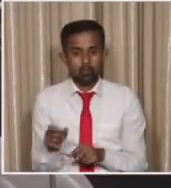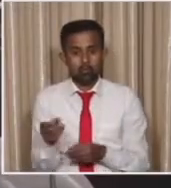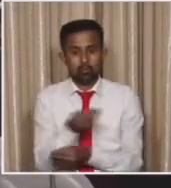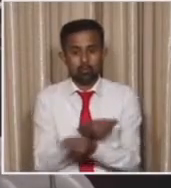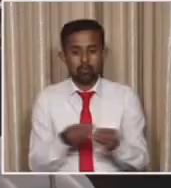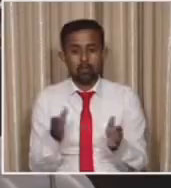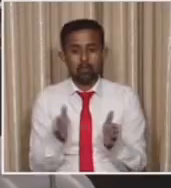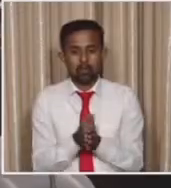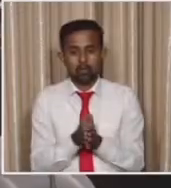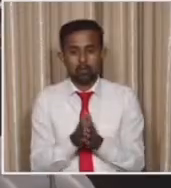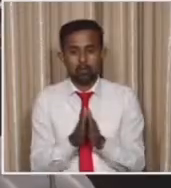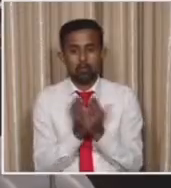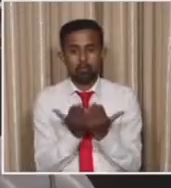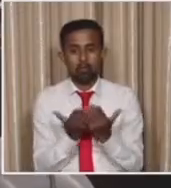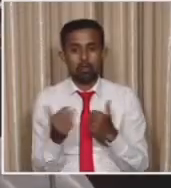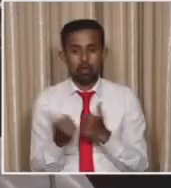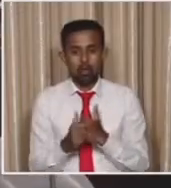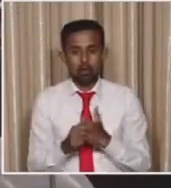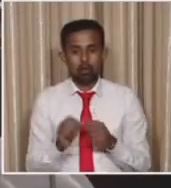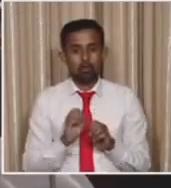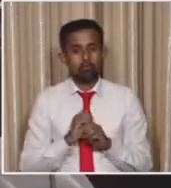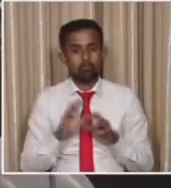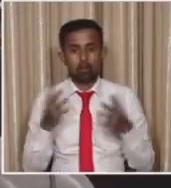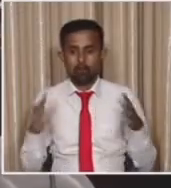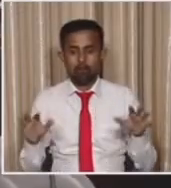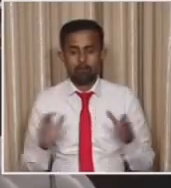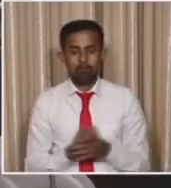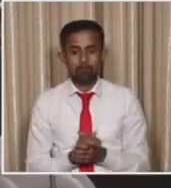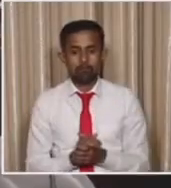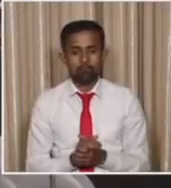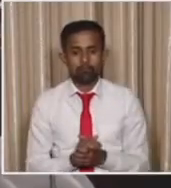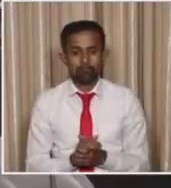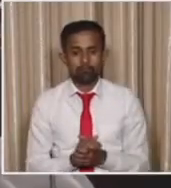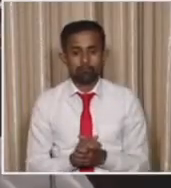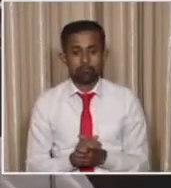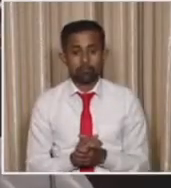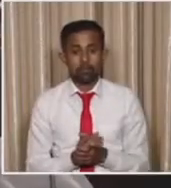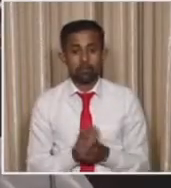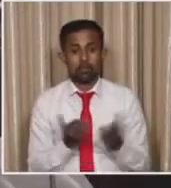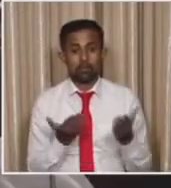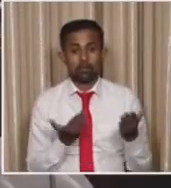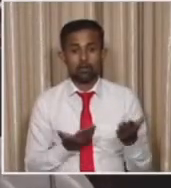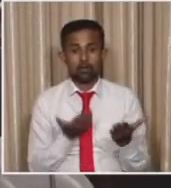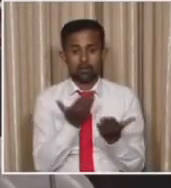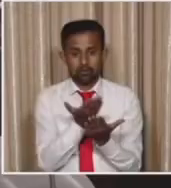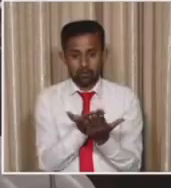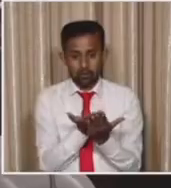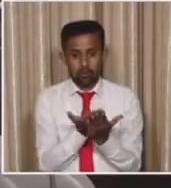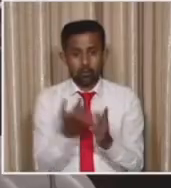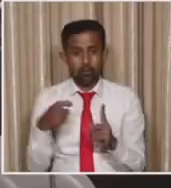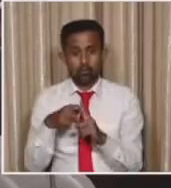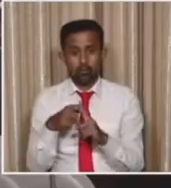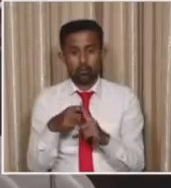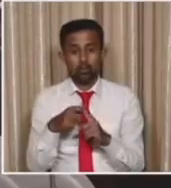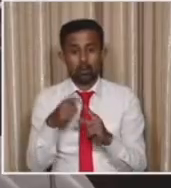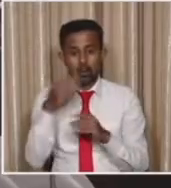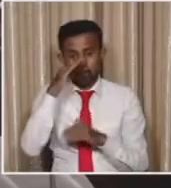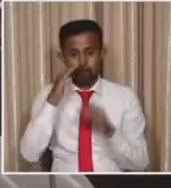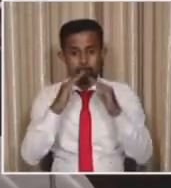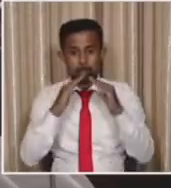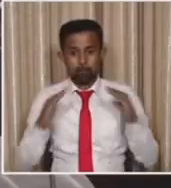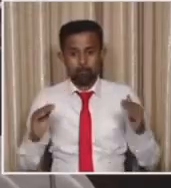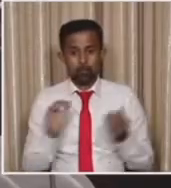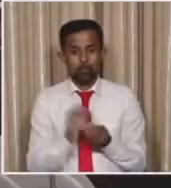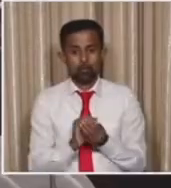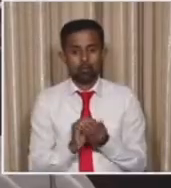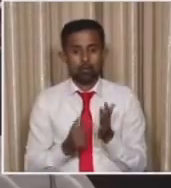ekathu wela api granthayak e pilibandawa pala kara. Ehi diguwak hatiyata amathumani mama hitanne kurundi pilimage sanrakshane kirima sandaha